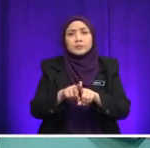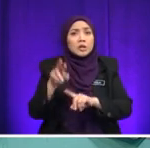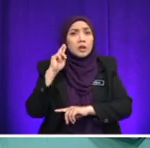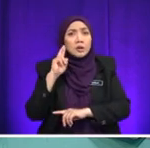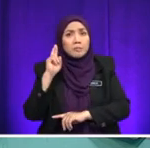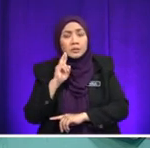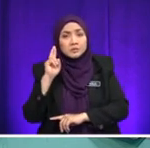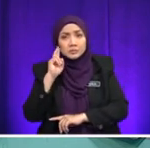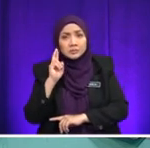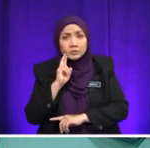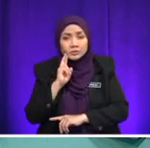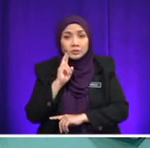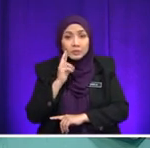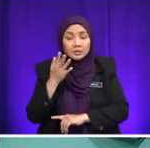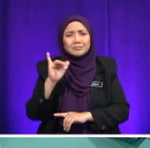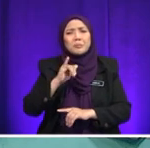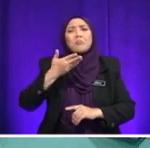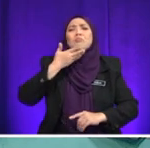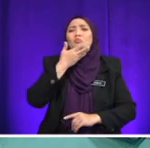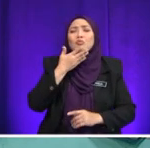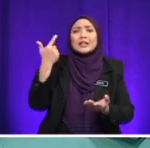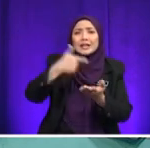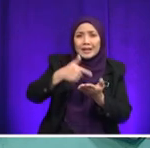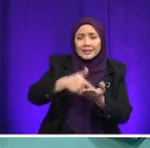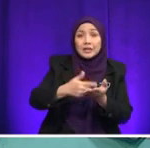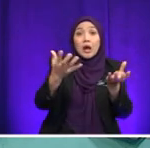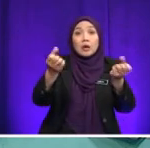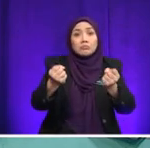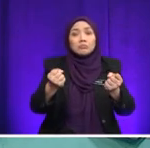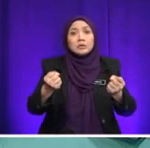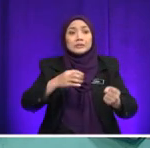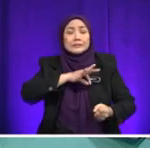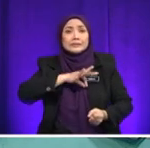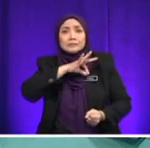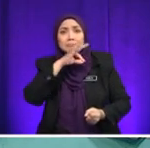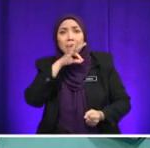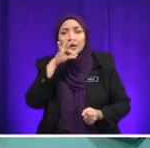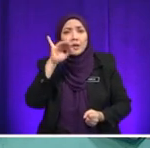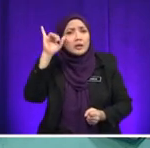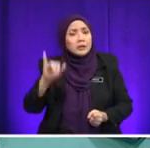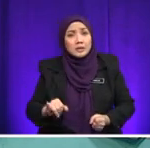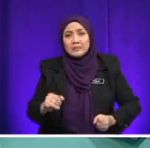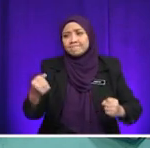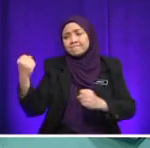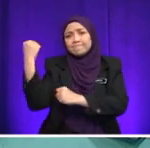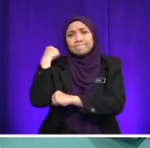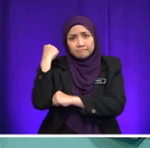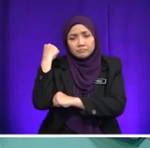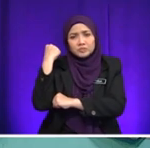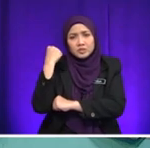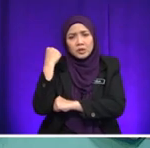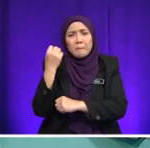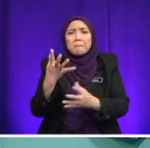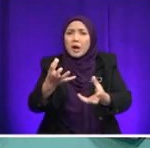seusia dengan mereka lah Saya rasa saya kira jadi mempunyai semangat yang sangat kental dan sanggup